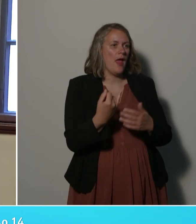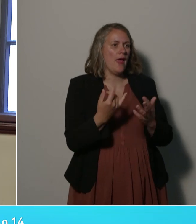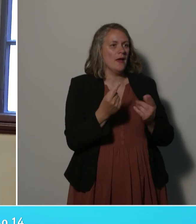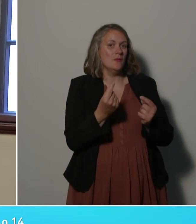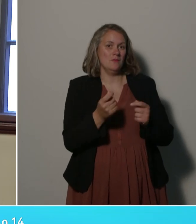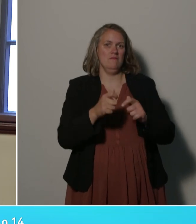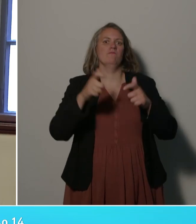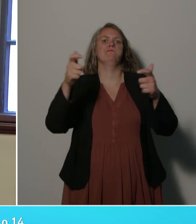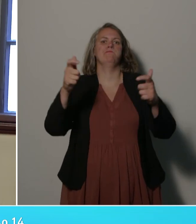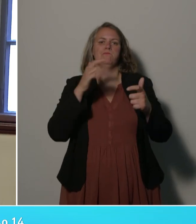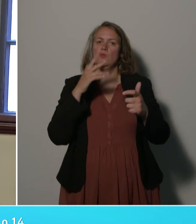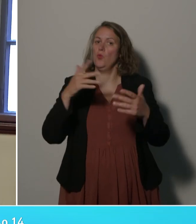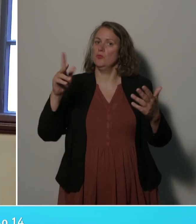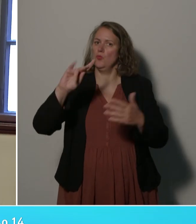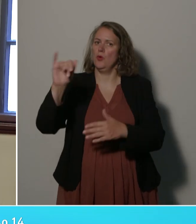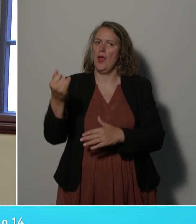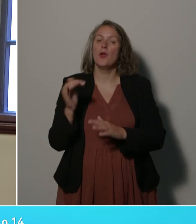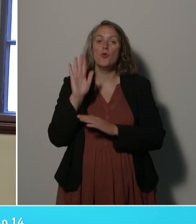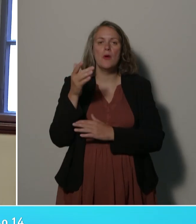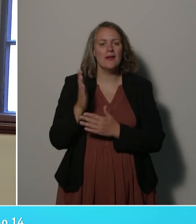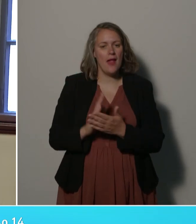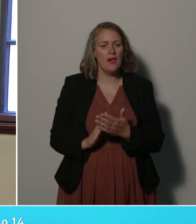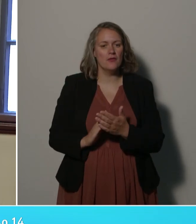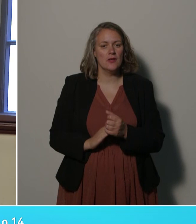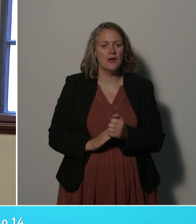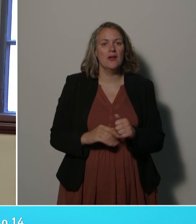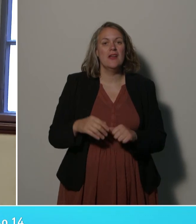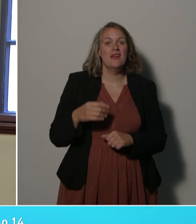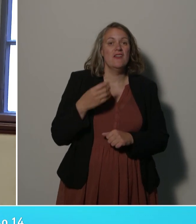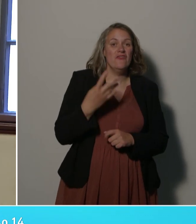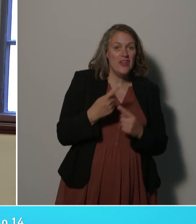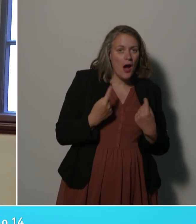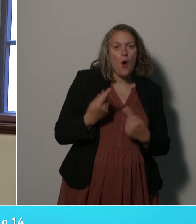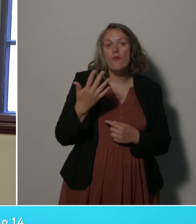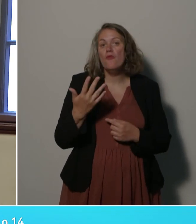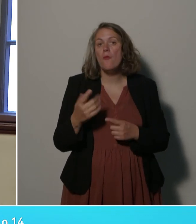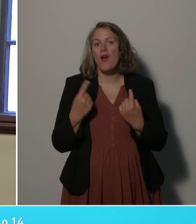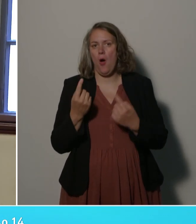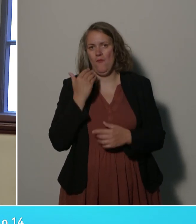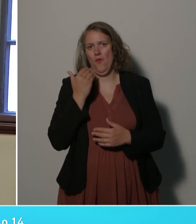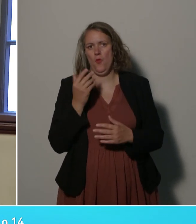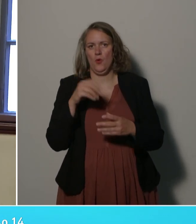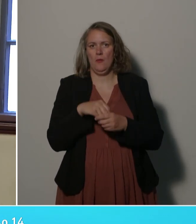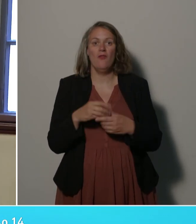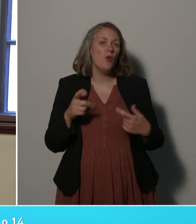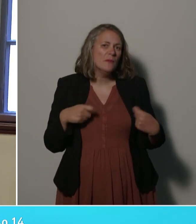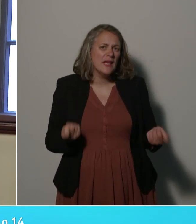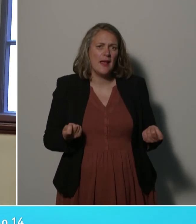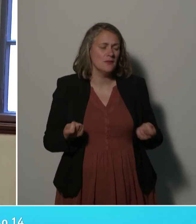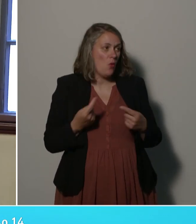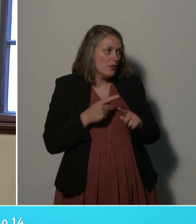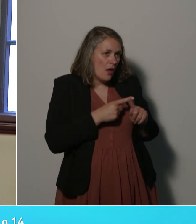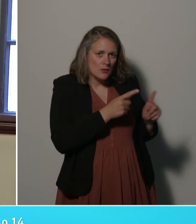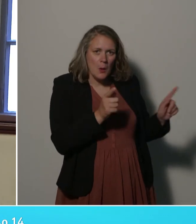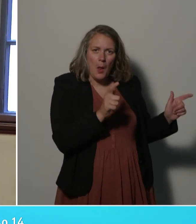hinausragt. 150 Wohnungen, von denen mehr als die Hälfte 4-Raum- und 5-Raum-Wohnungen anbietet. Wo gibt es denn das? Da